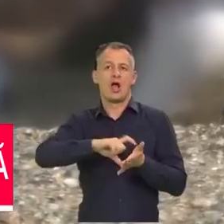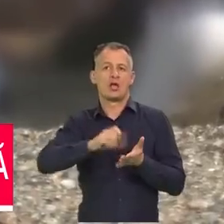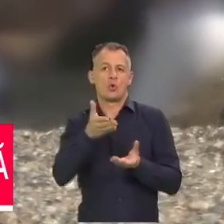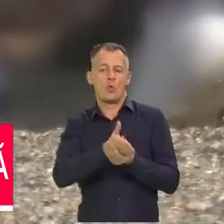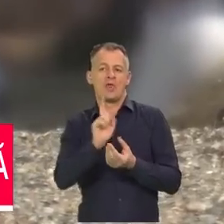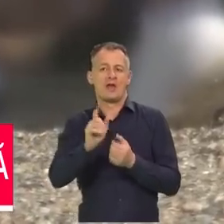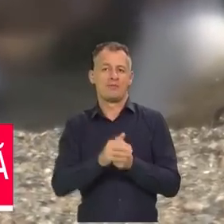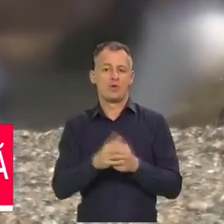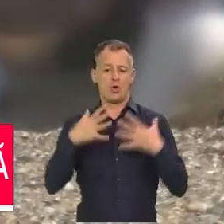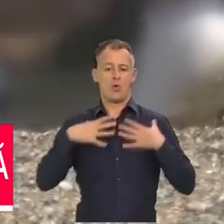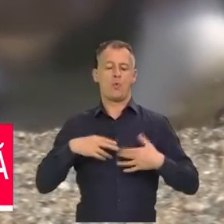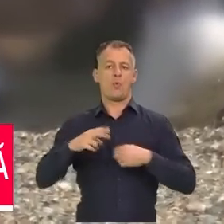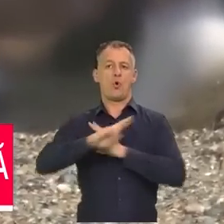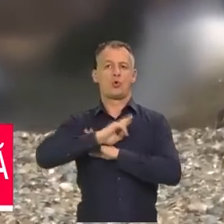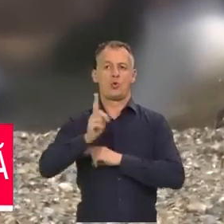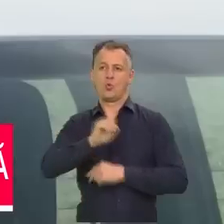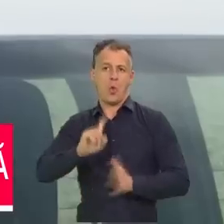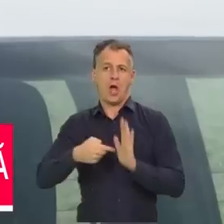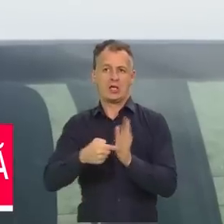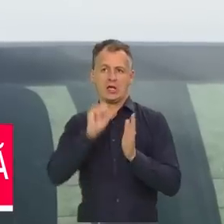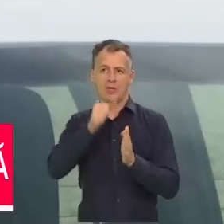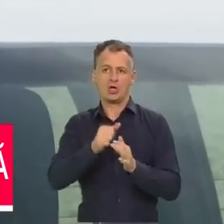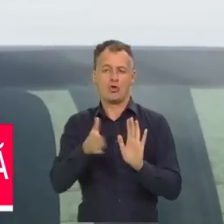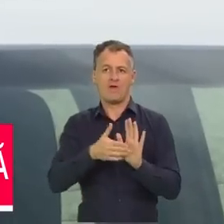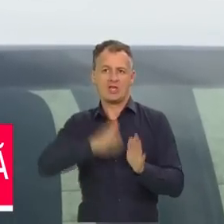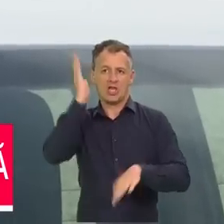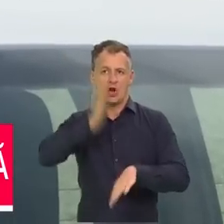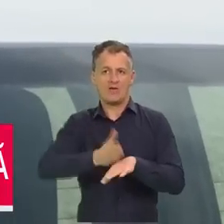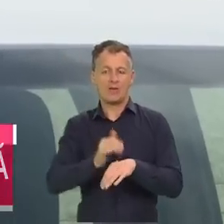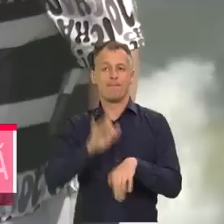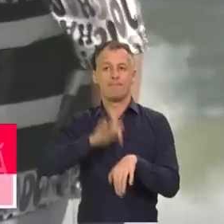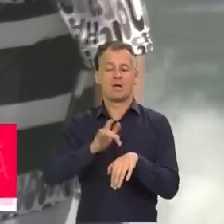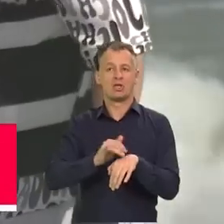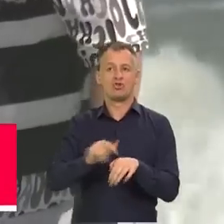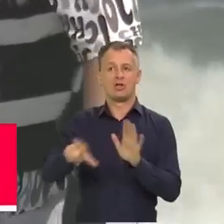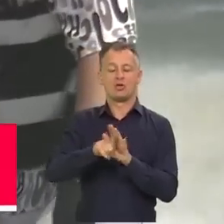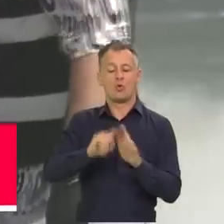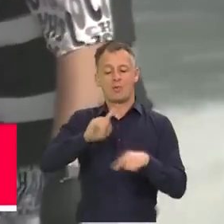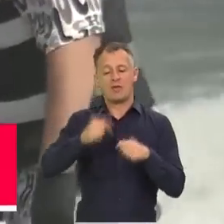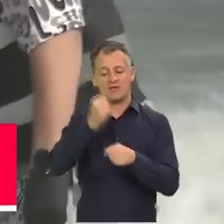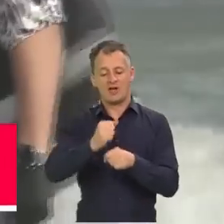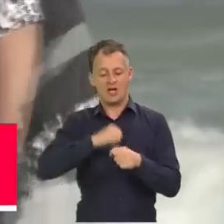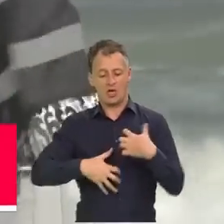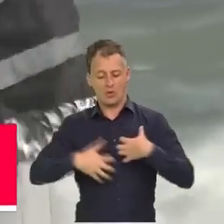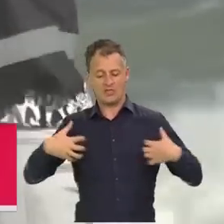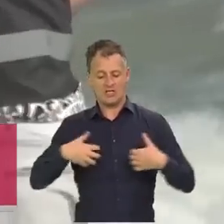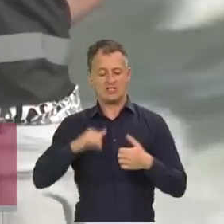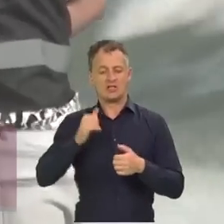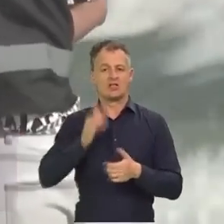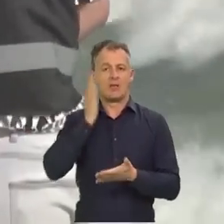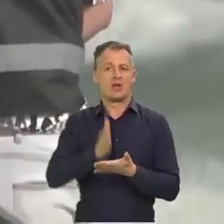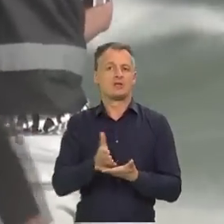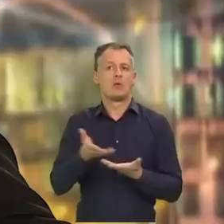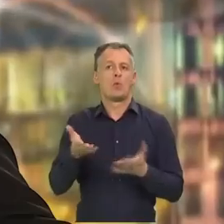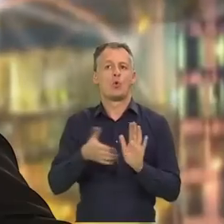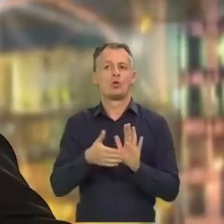urme vizibile de violență, a anunțat poliția din Constanța. Medicii legiști urmează să facă necropsia și să stabilească cu exactitate și cauza decesului.